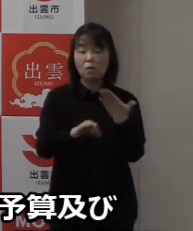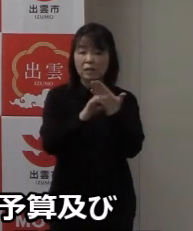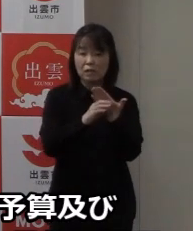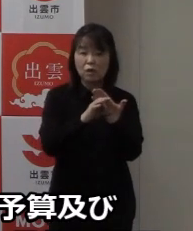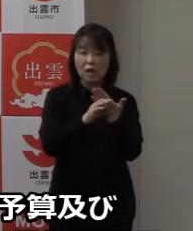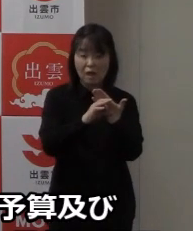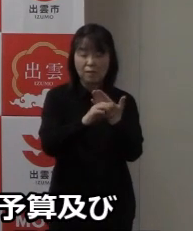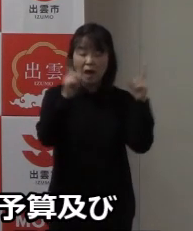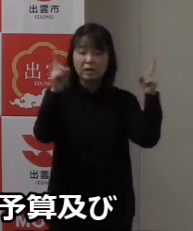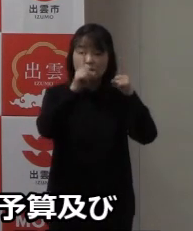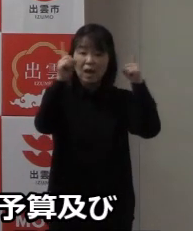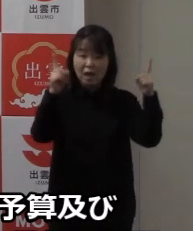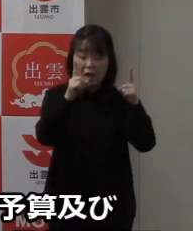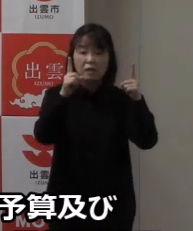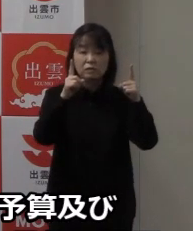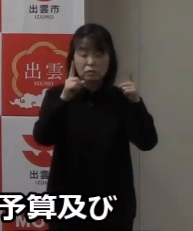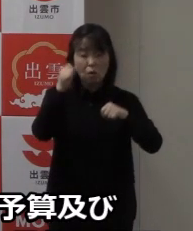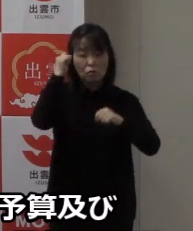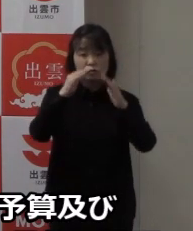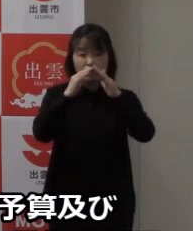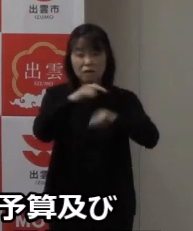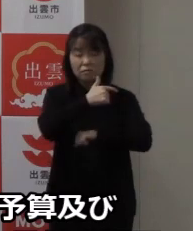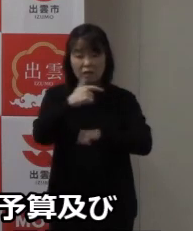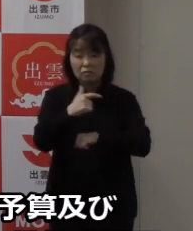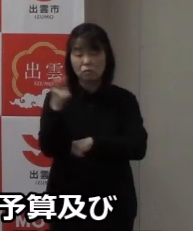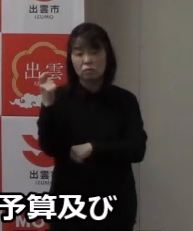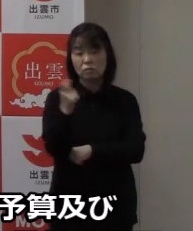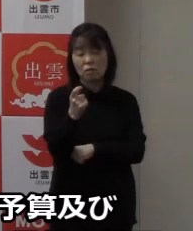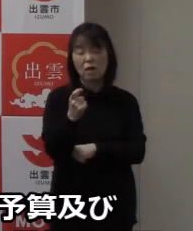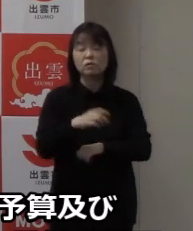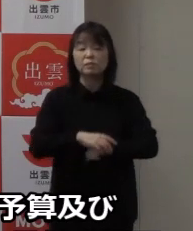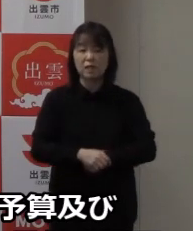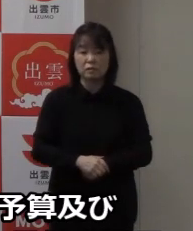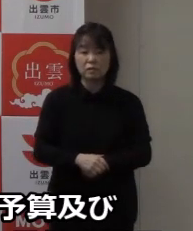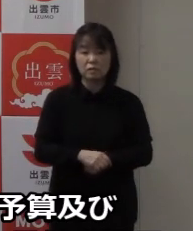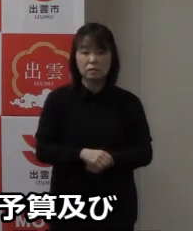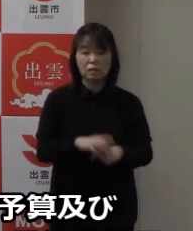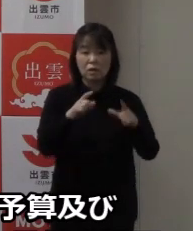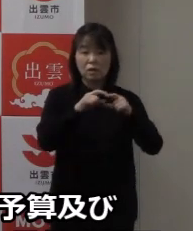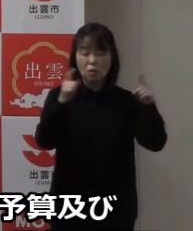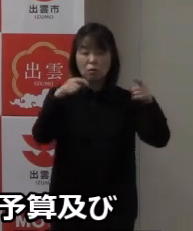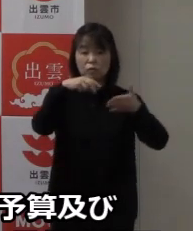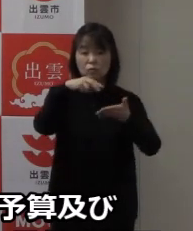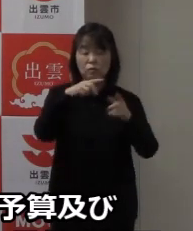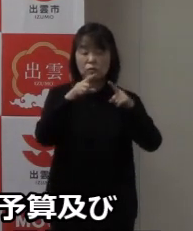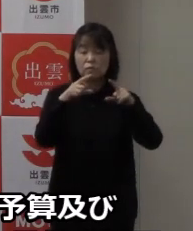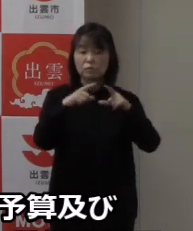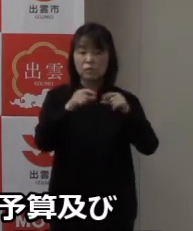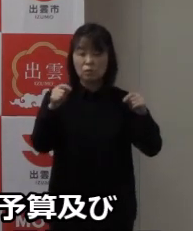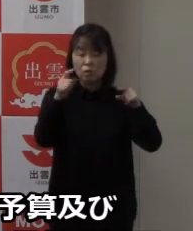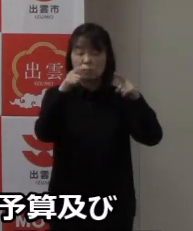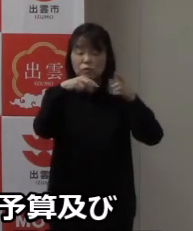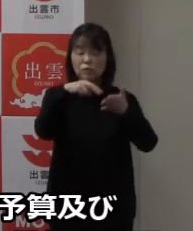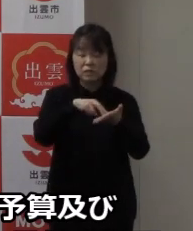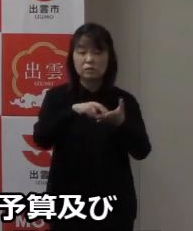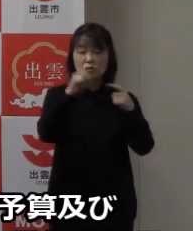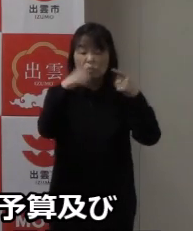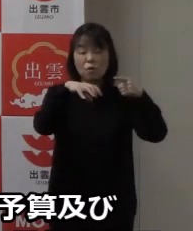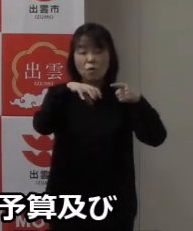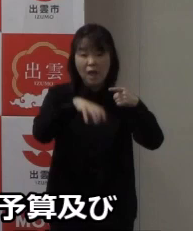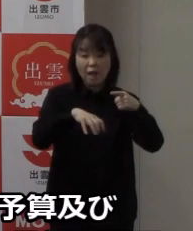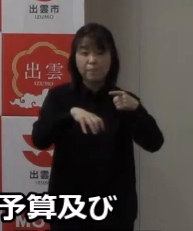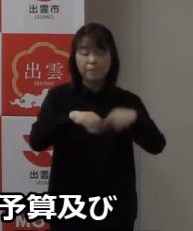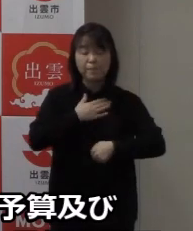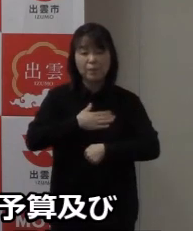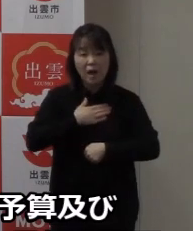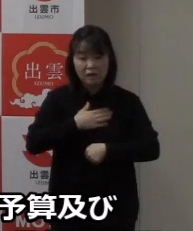か、宿泊機能の強化をしてまいります。また国立公園満喫プロジェクト事業、縁